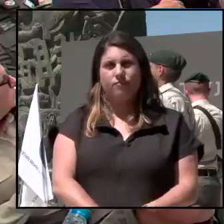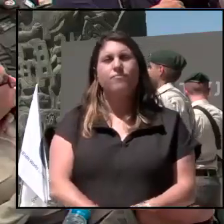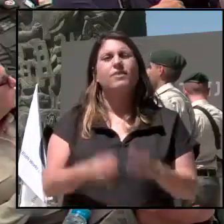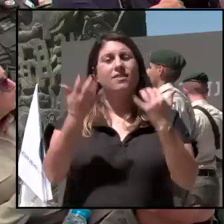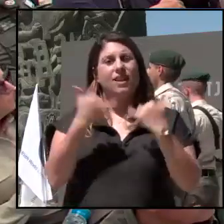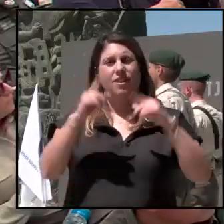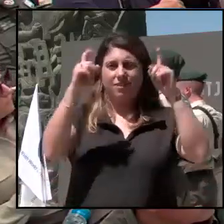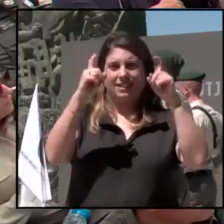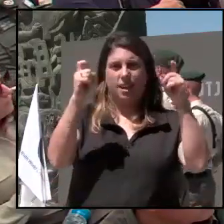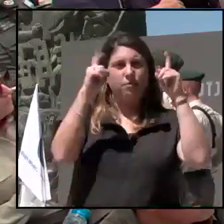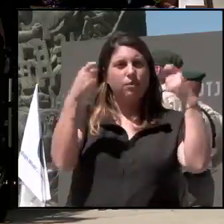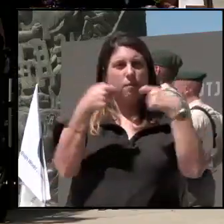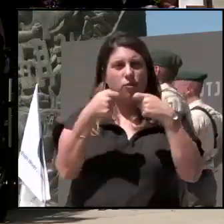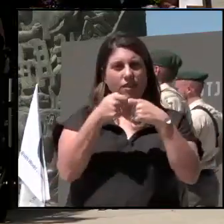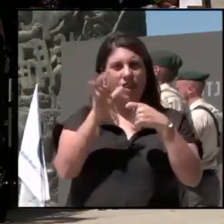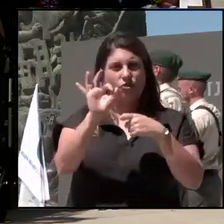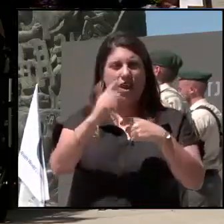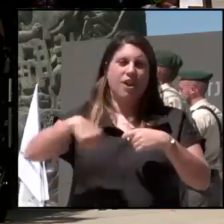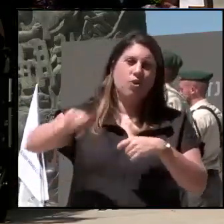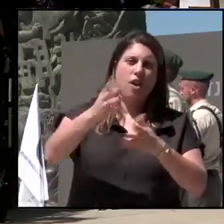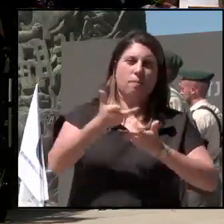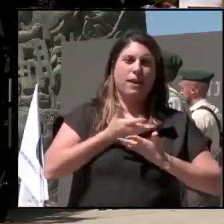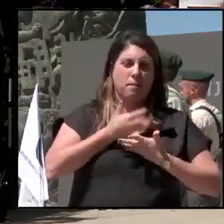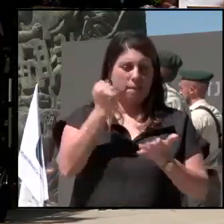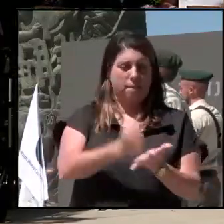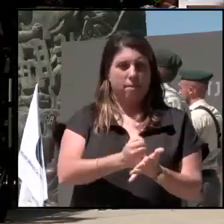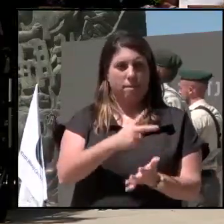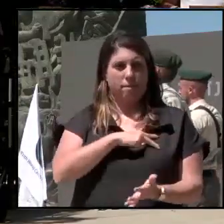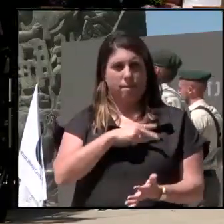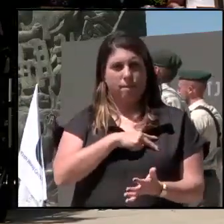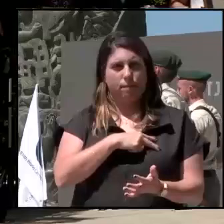וכעת נצלם תמונה משותפת של כל מקבלי האותות.